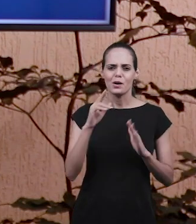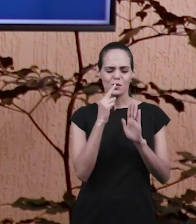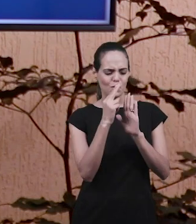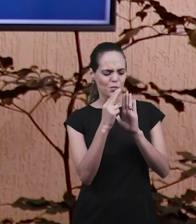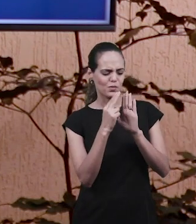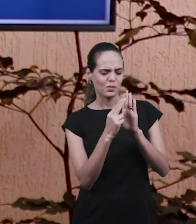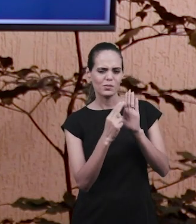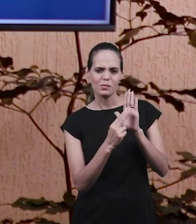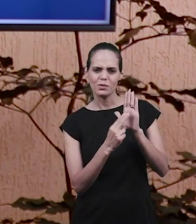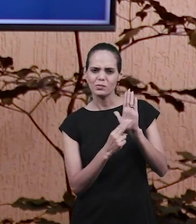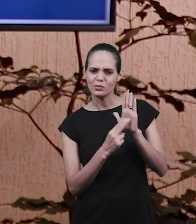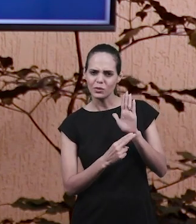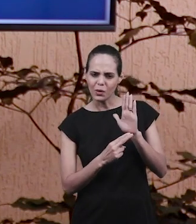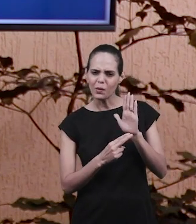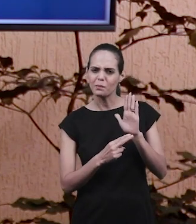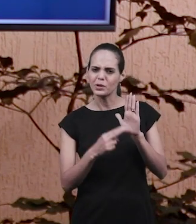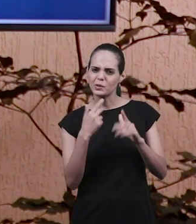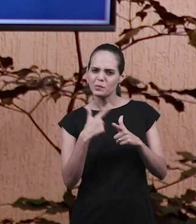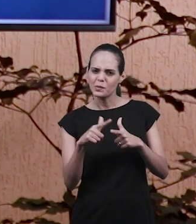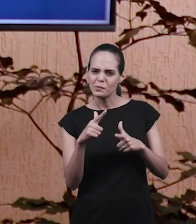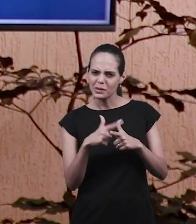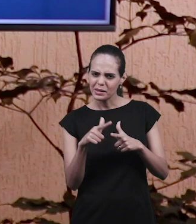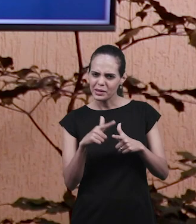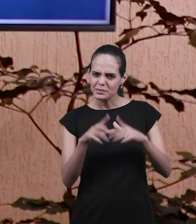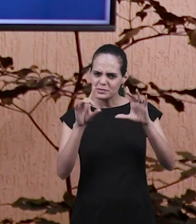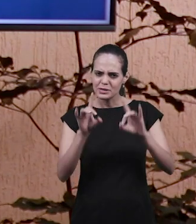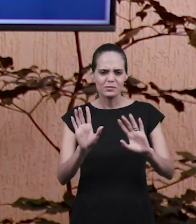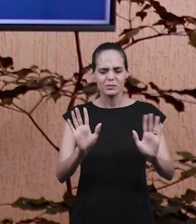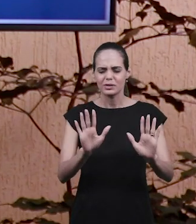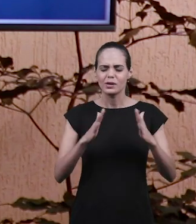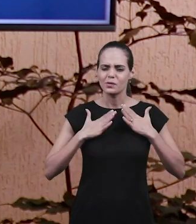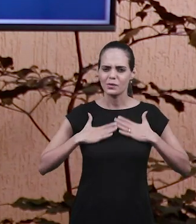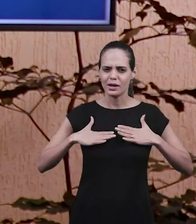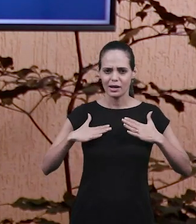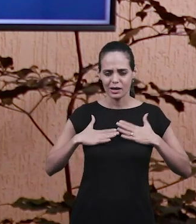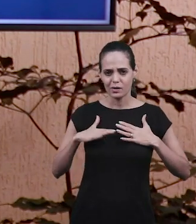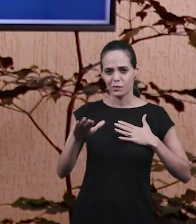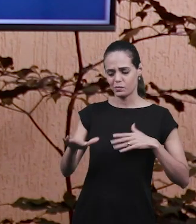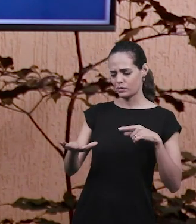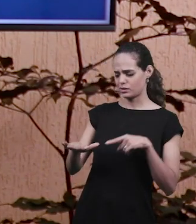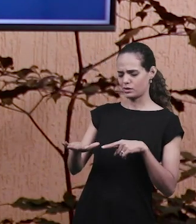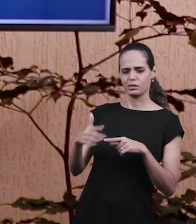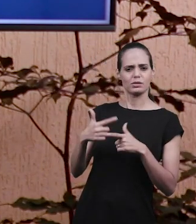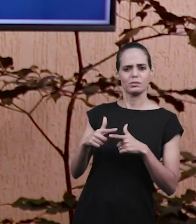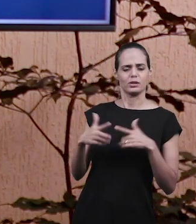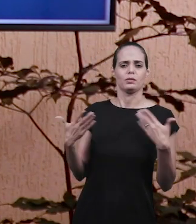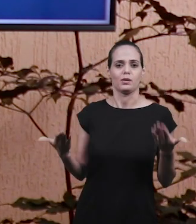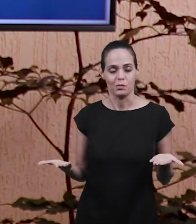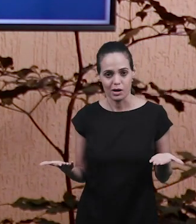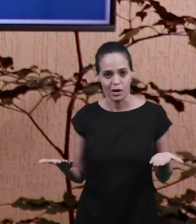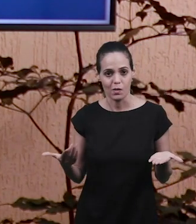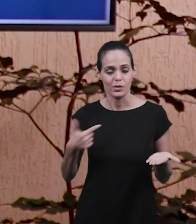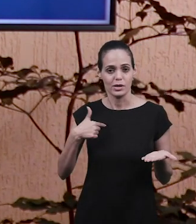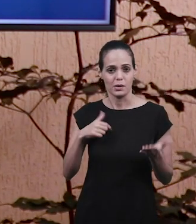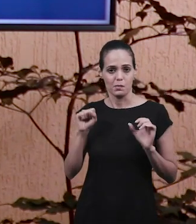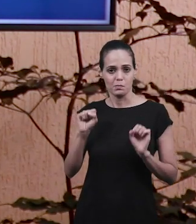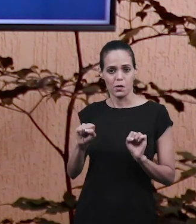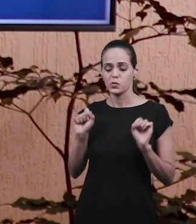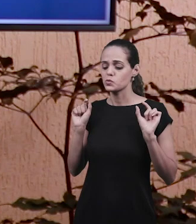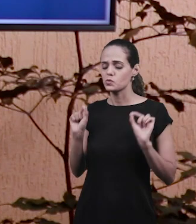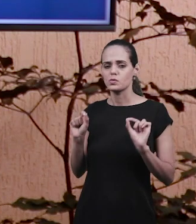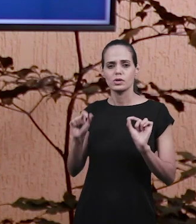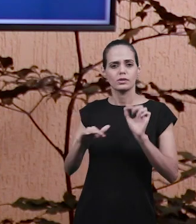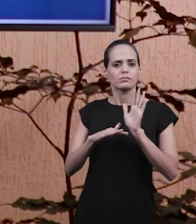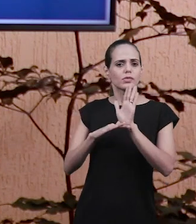le nom de diagnostic. Ce qui nous intéresse, c'est de savoir quelle est la difficulté de cet enfant, qu'est-ce que je peux faire pour